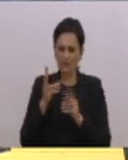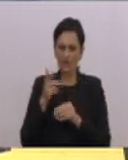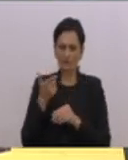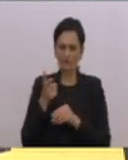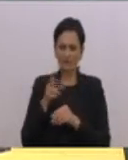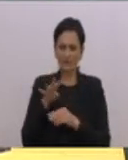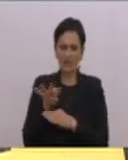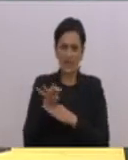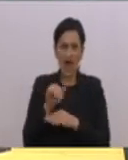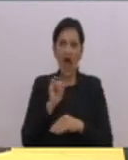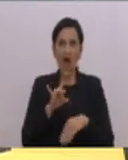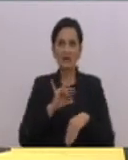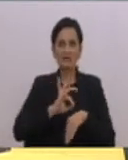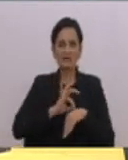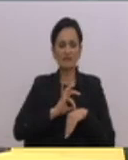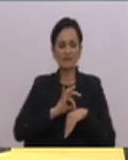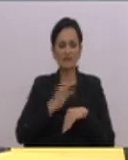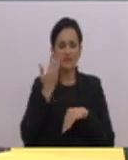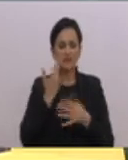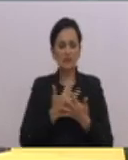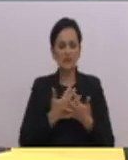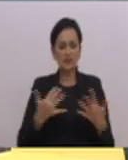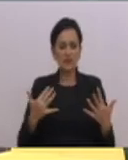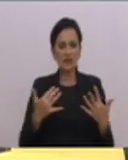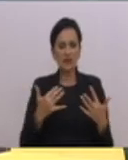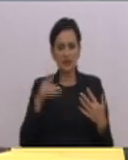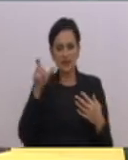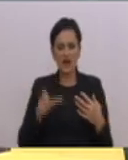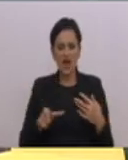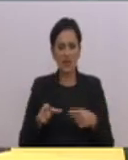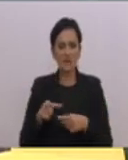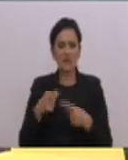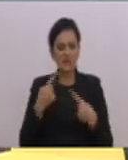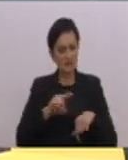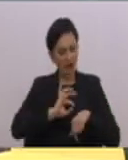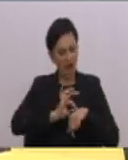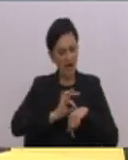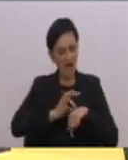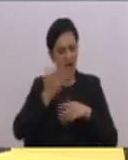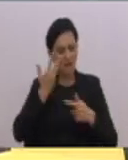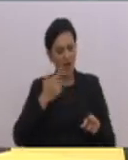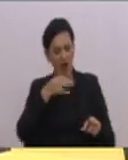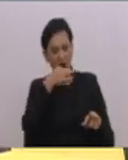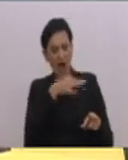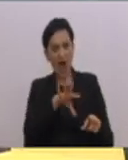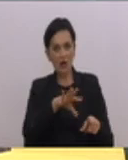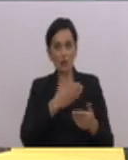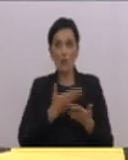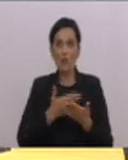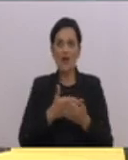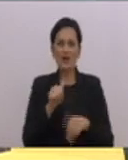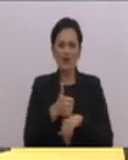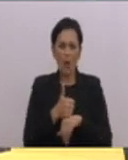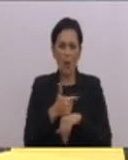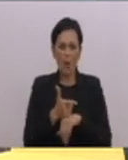ან რასისტი, იმიტომ რომ სხვა სახის კანის სფერის ადამიანი არ მოსწონს. სექსისტი, ჰომოფობი, ვის